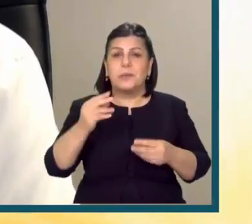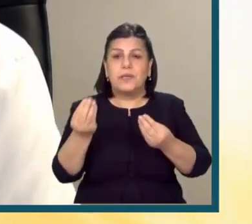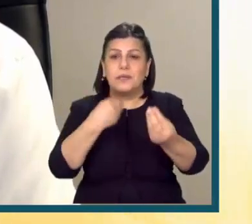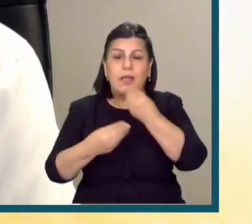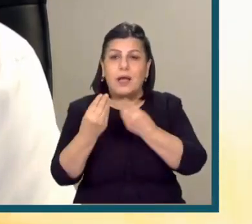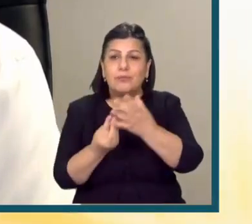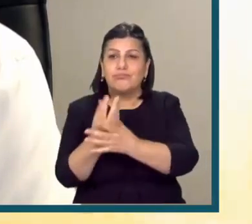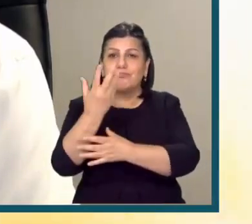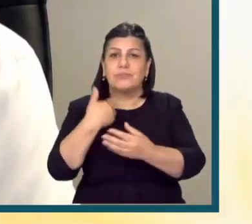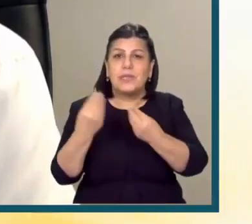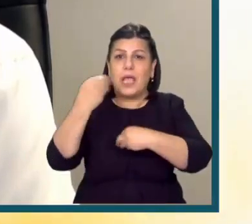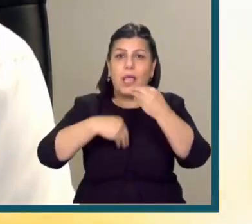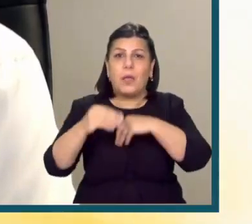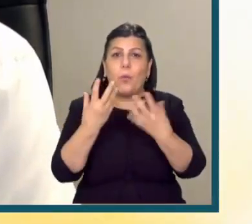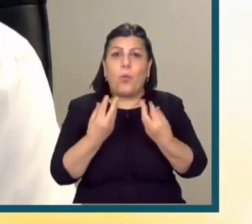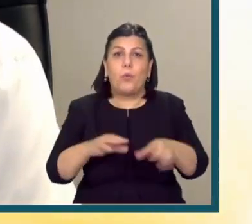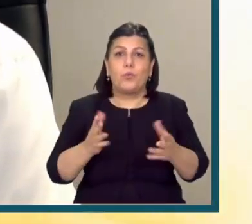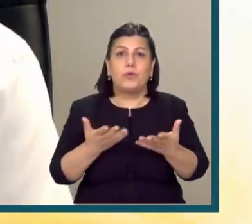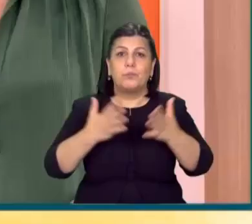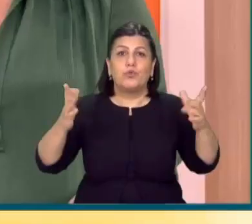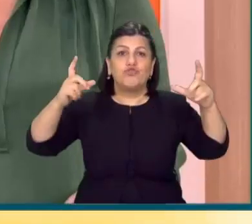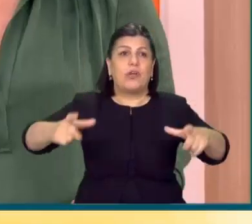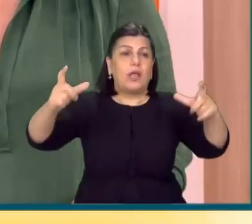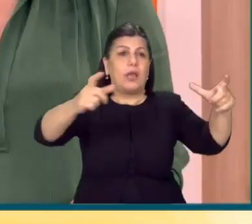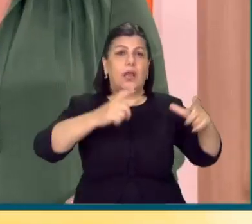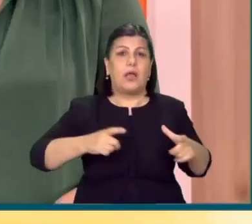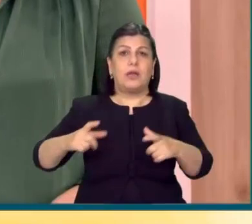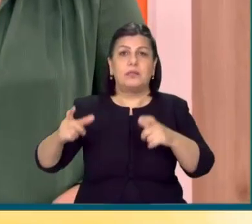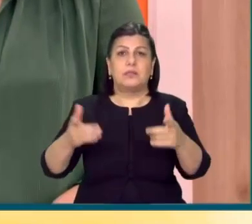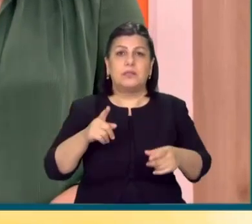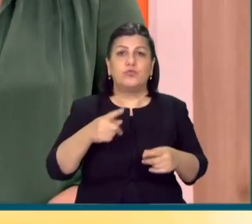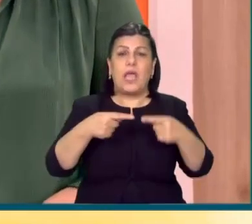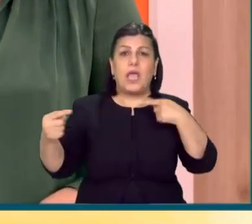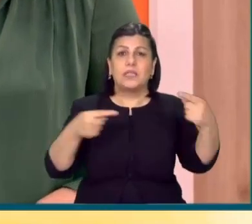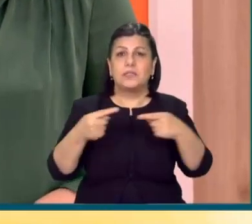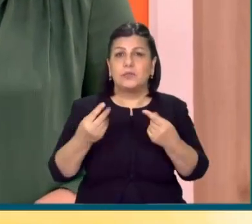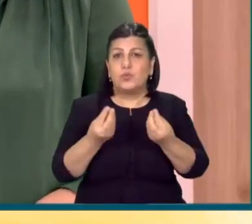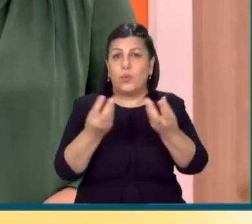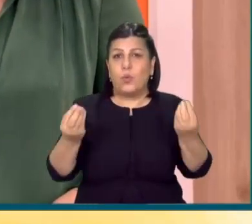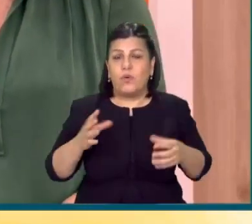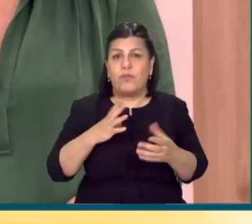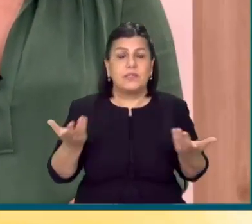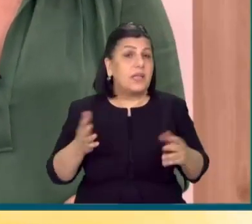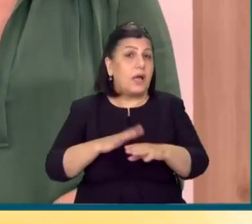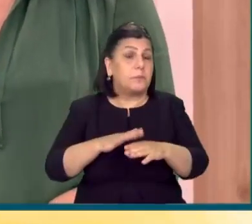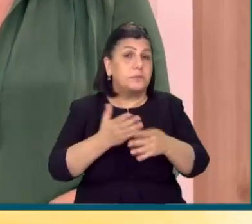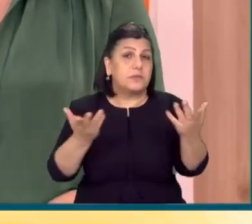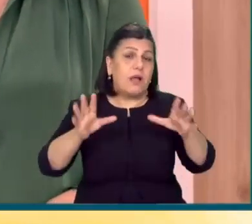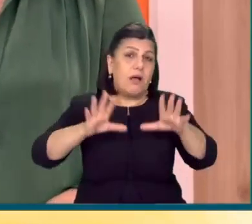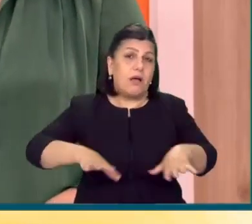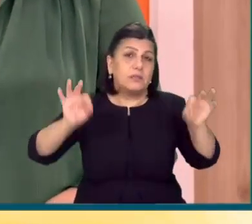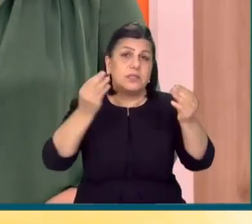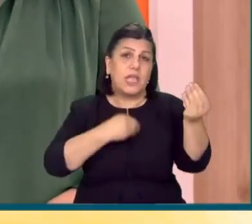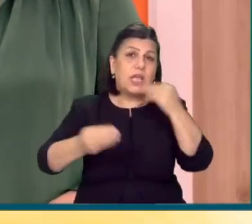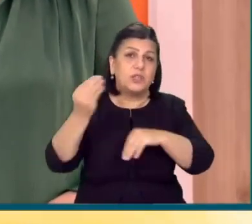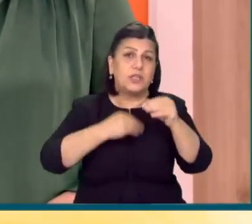gıdalarından faydalanamıyorlar. Çünkü büyük şehirlerde bunların eksiklikleri var. Ne yapsınlar? Hazır